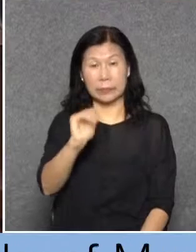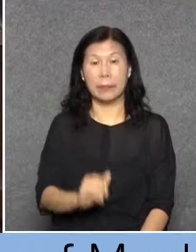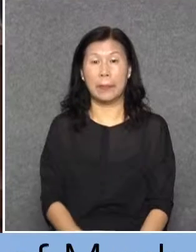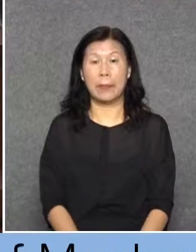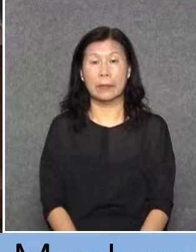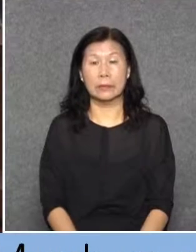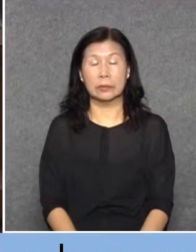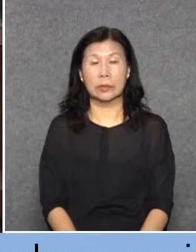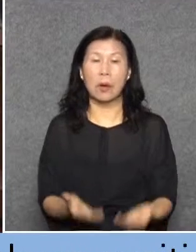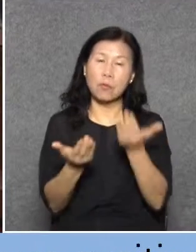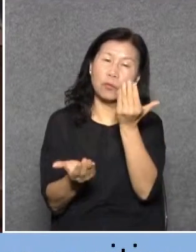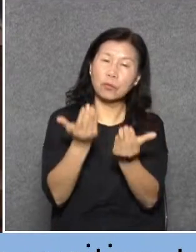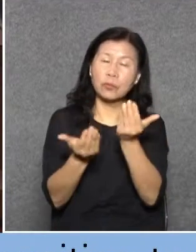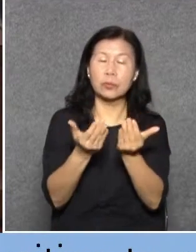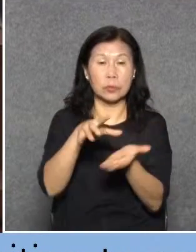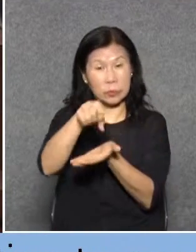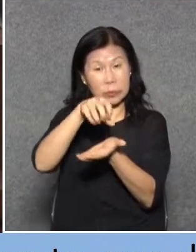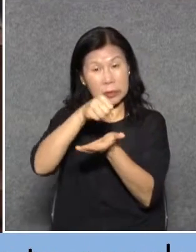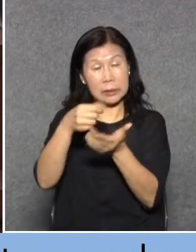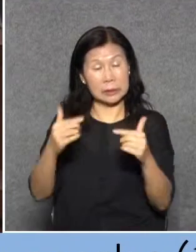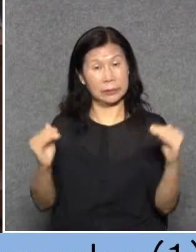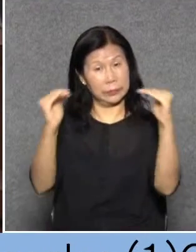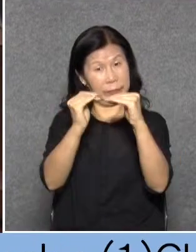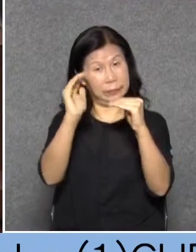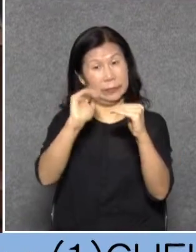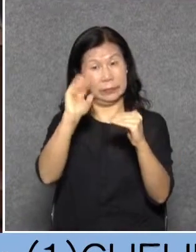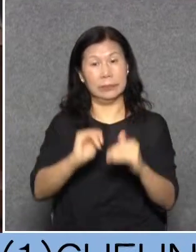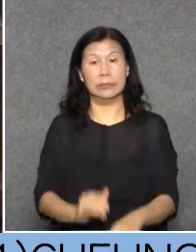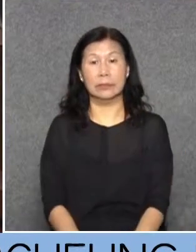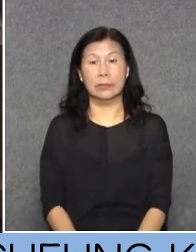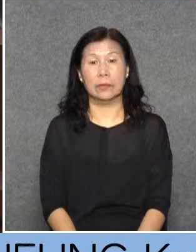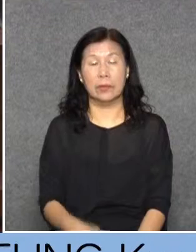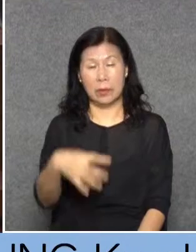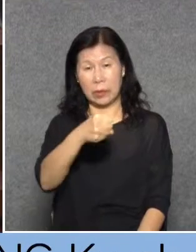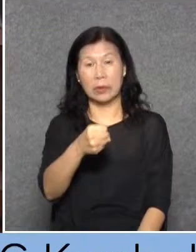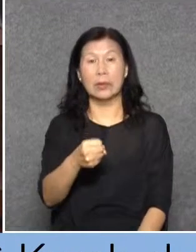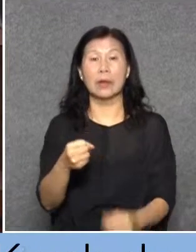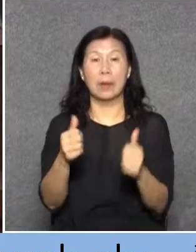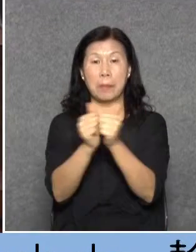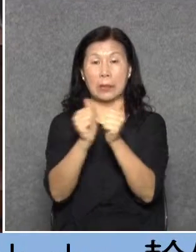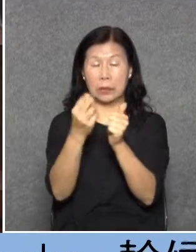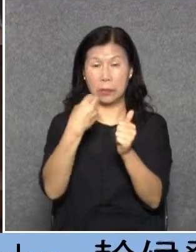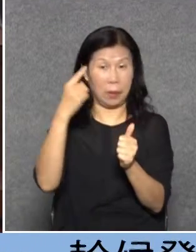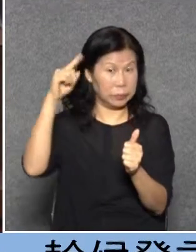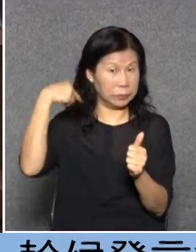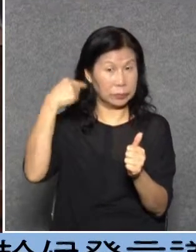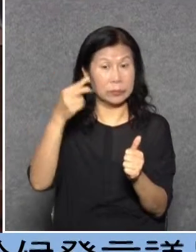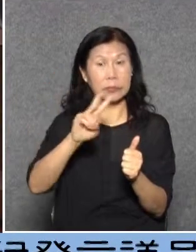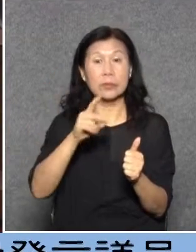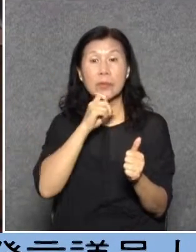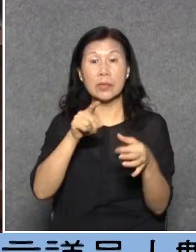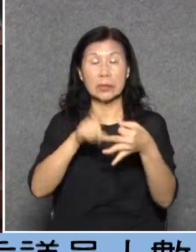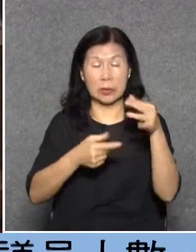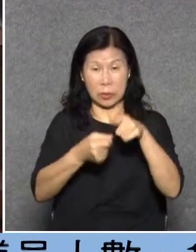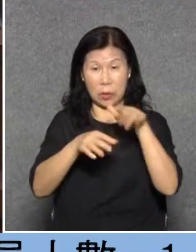一個相對來講拿到更加好的平衡呢？主席，很多朋友說，喂，其實美國都有所謂的 fair use，